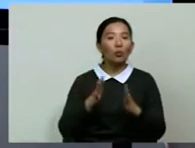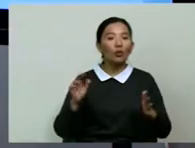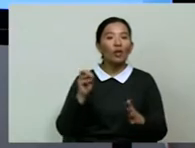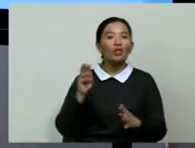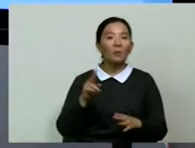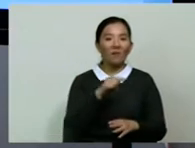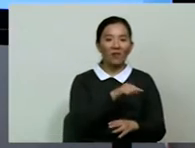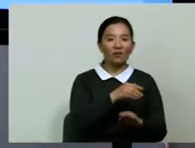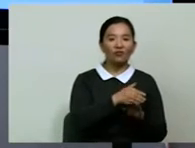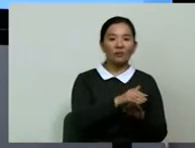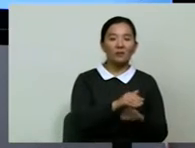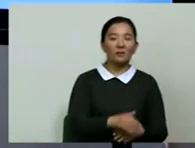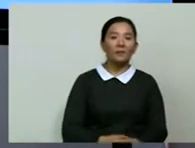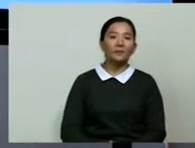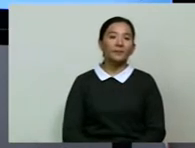этой части.